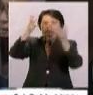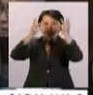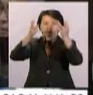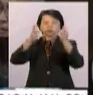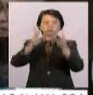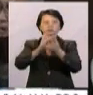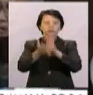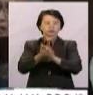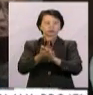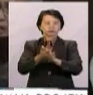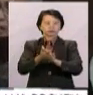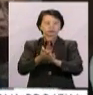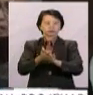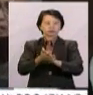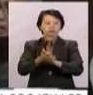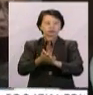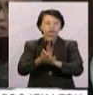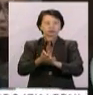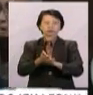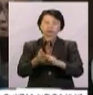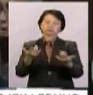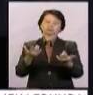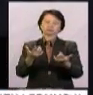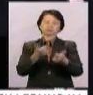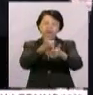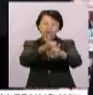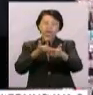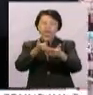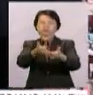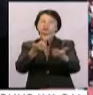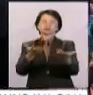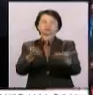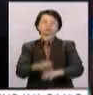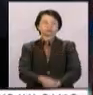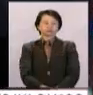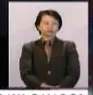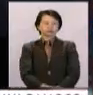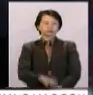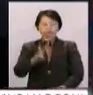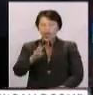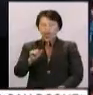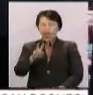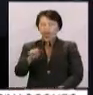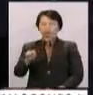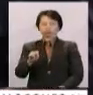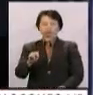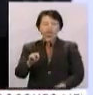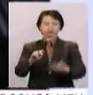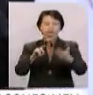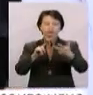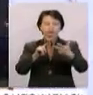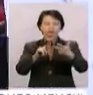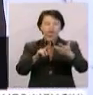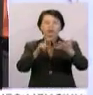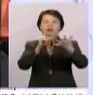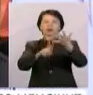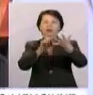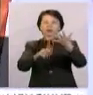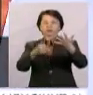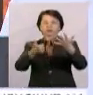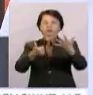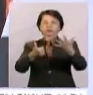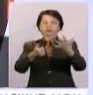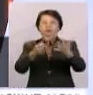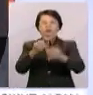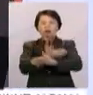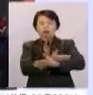diorang, seorang lelaki ni, macam tu. Wan Abdullah Sharaf pula merupakan anak bongsu yang masih